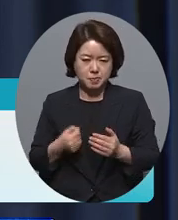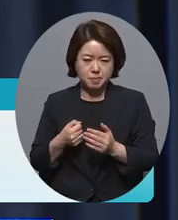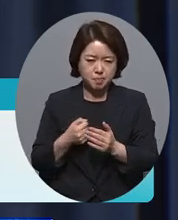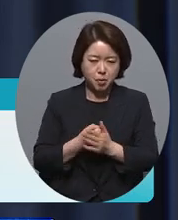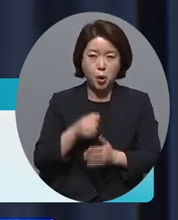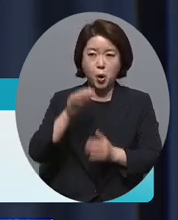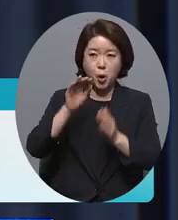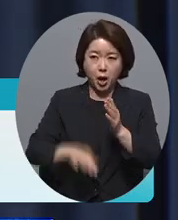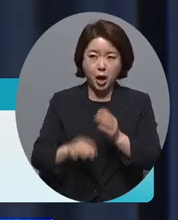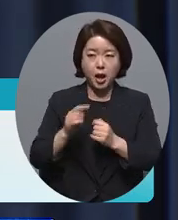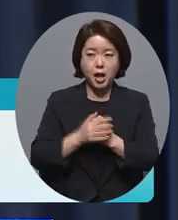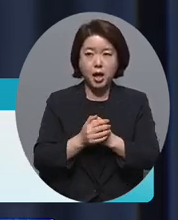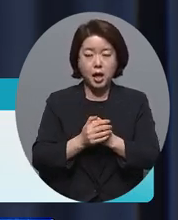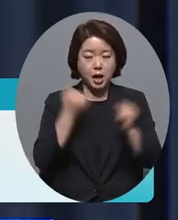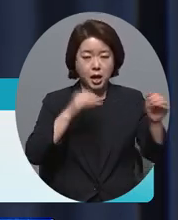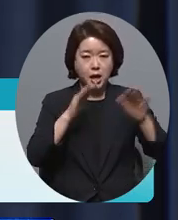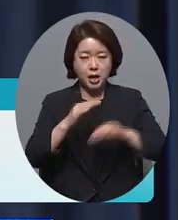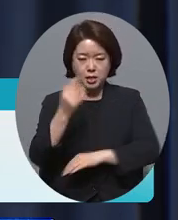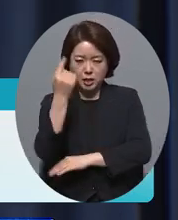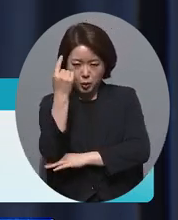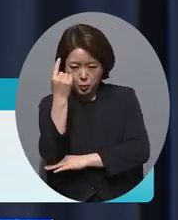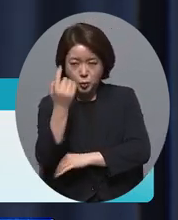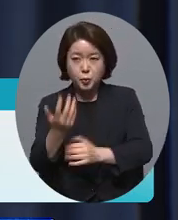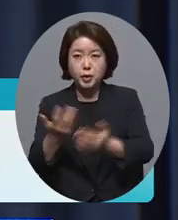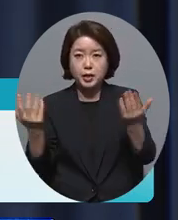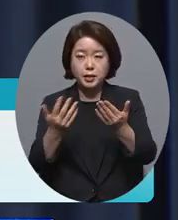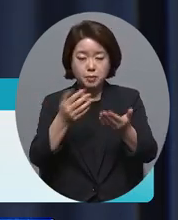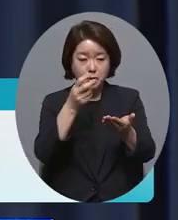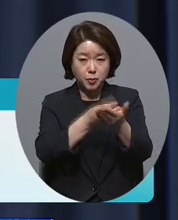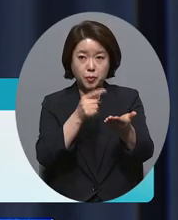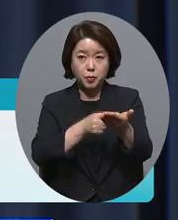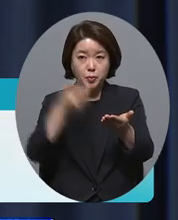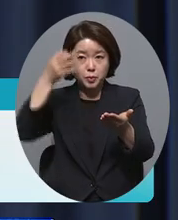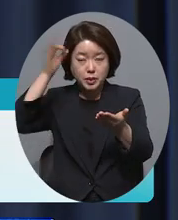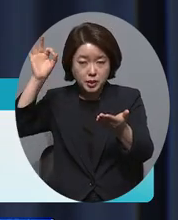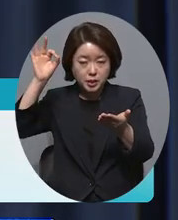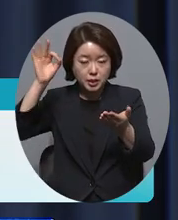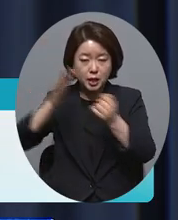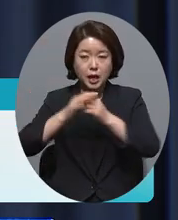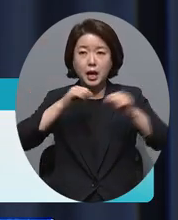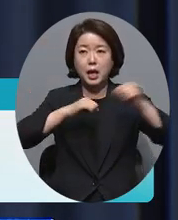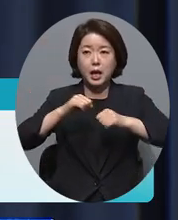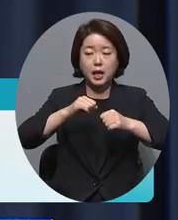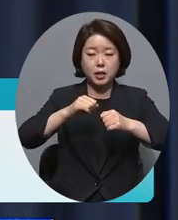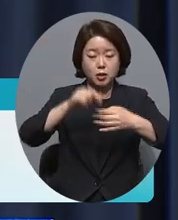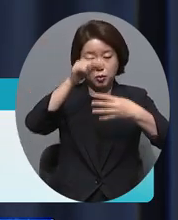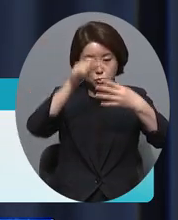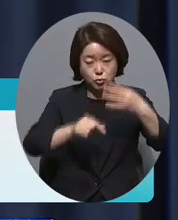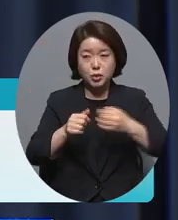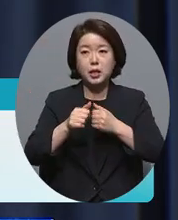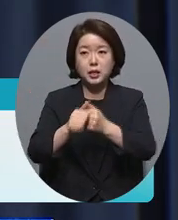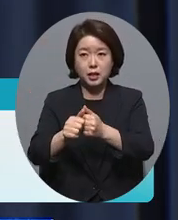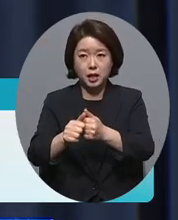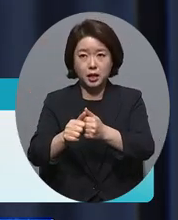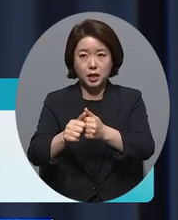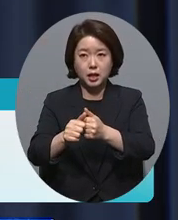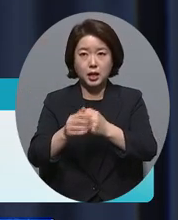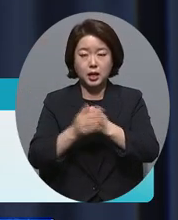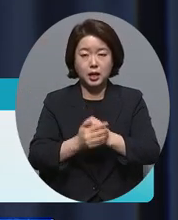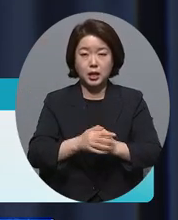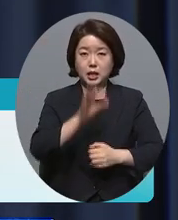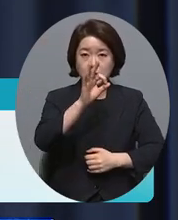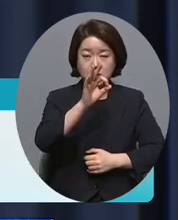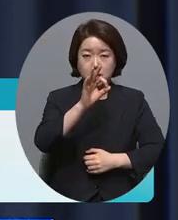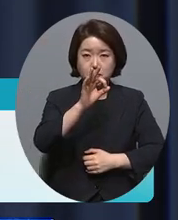밑에 해상 경계 근무 규정이 승인한 행동준칙에 따라 12여발의